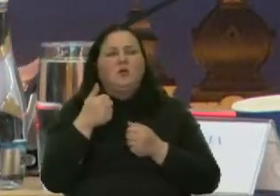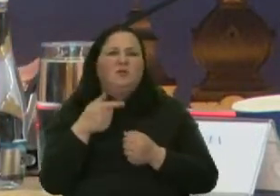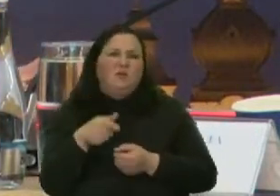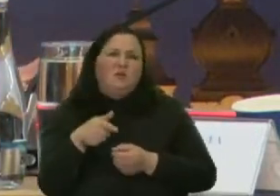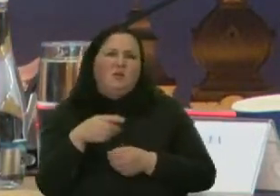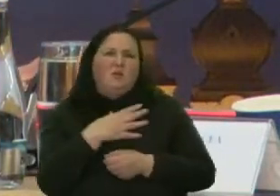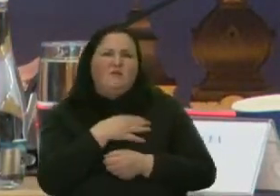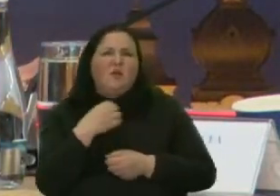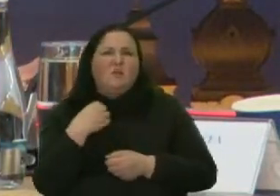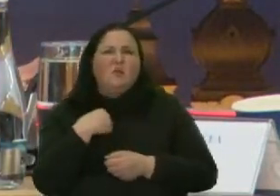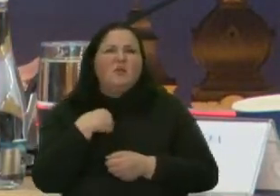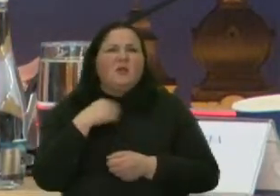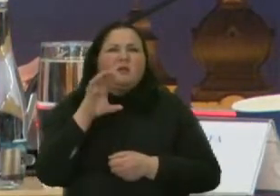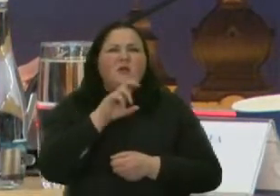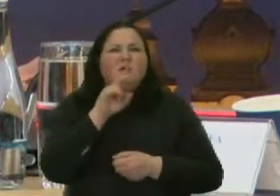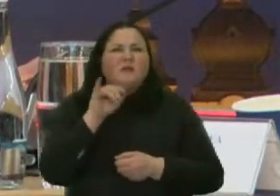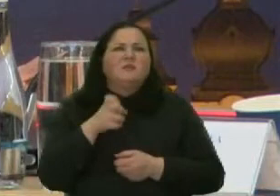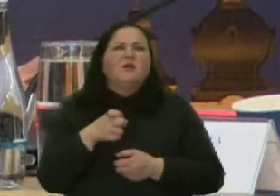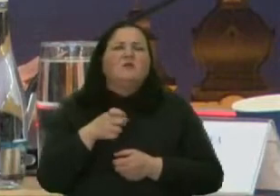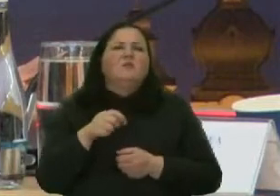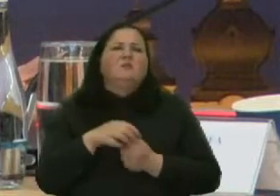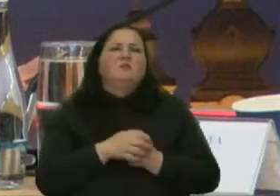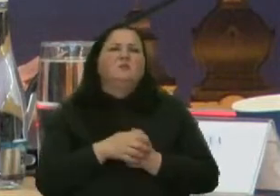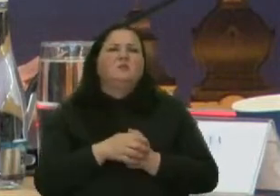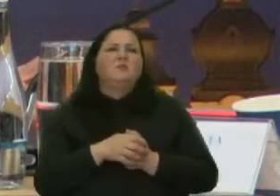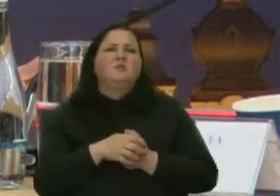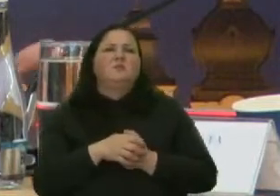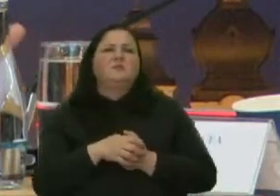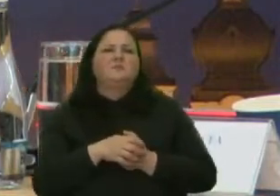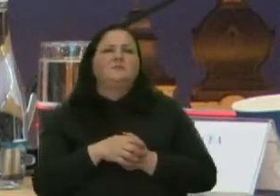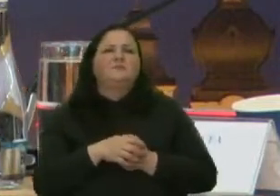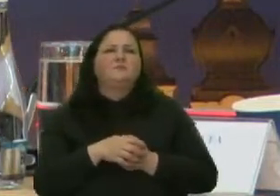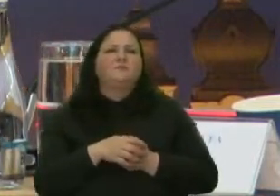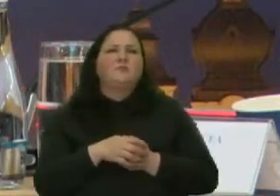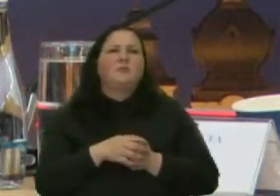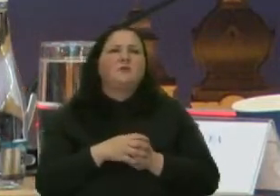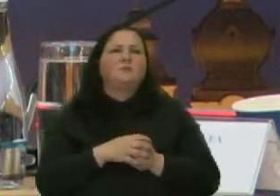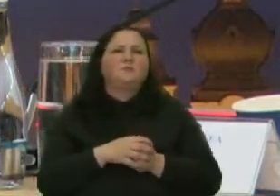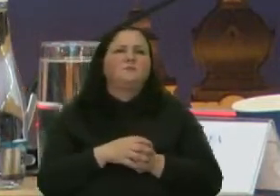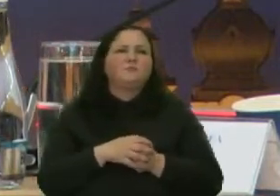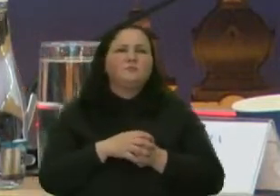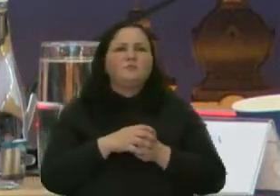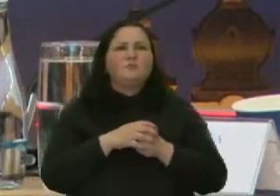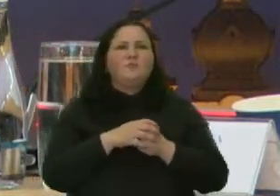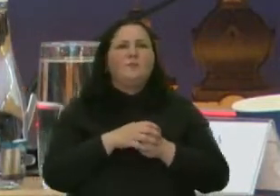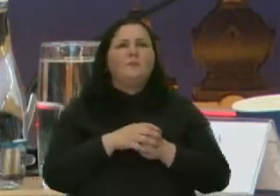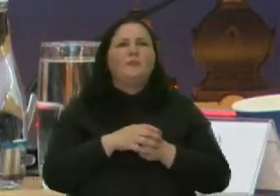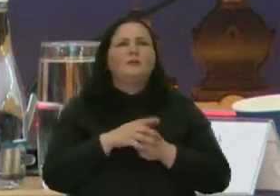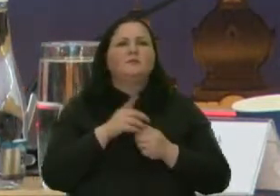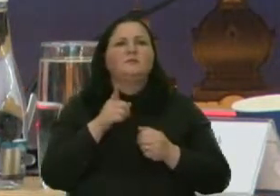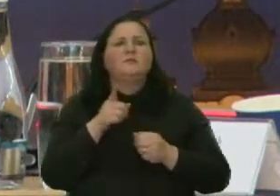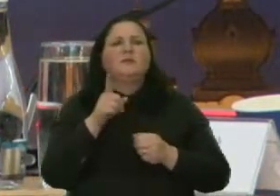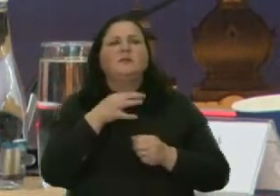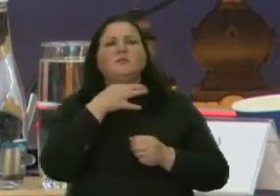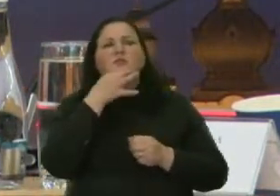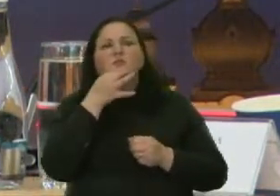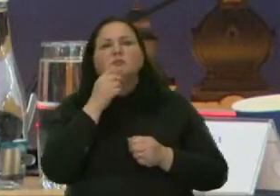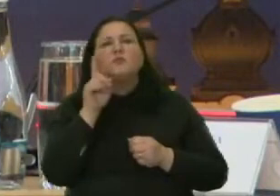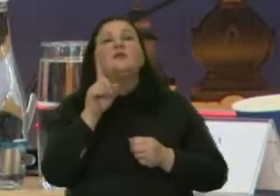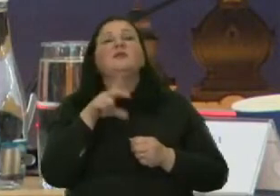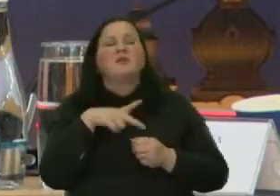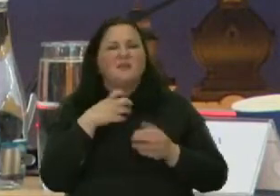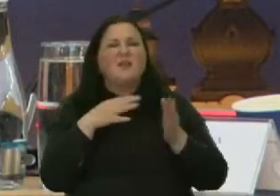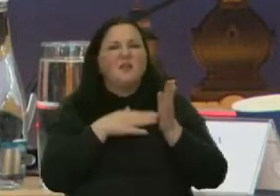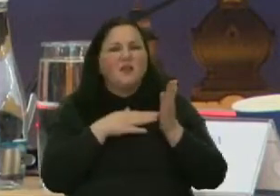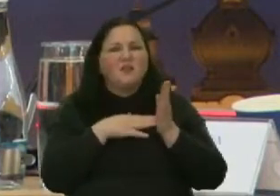că nu era vremuri de dans și melodie și am spus prioritizăm Deci centura de Nord De aia spun că nu c nu e necesară